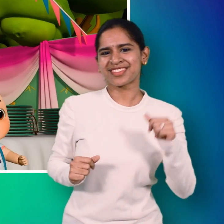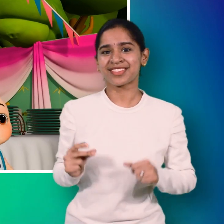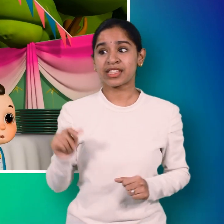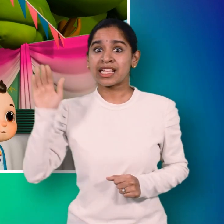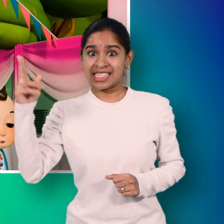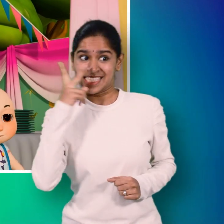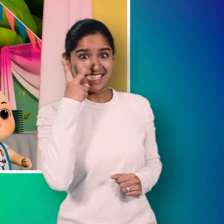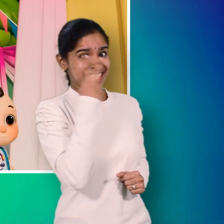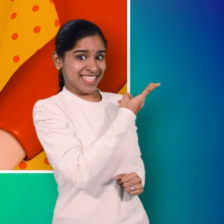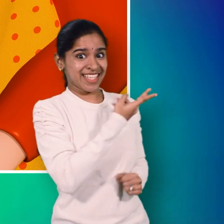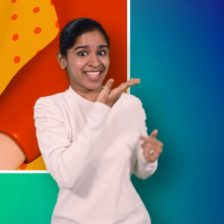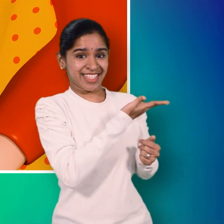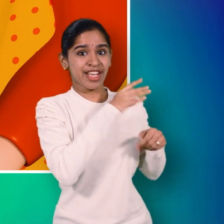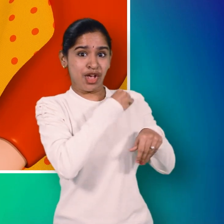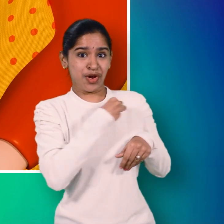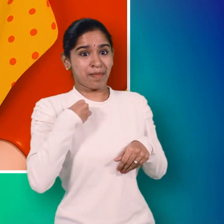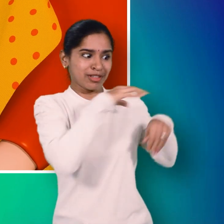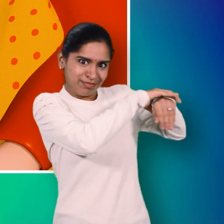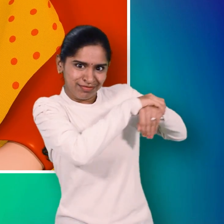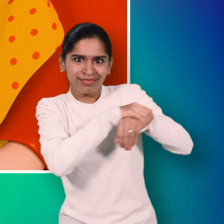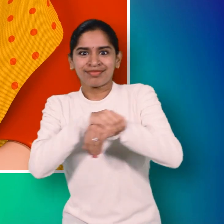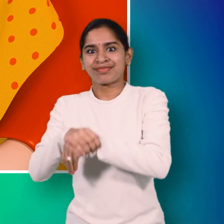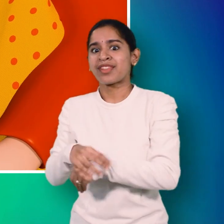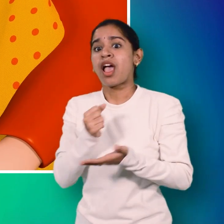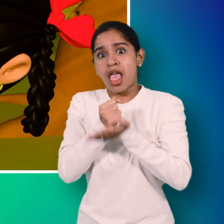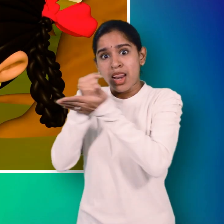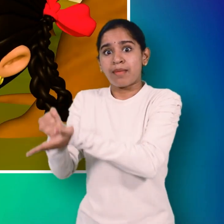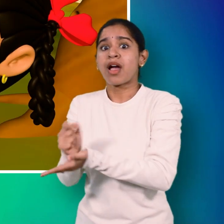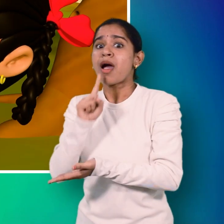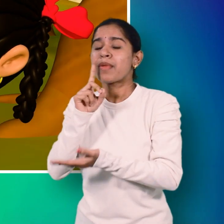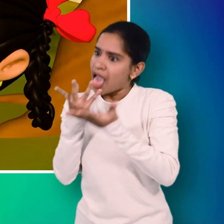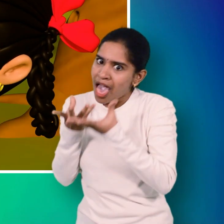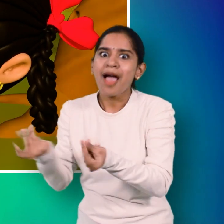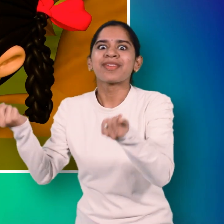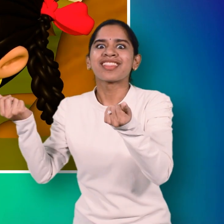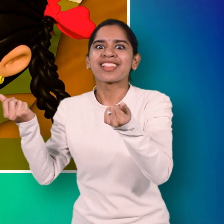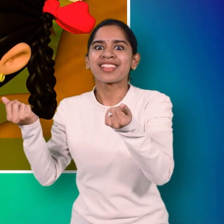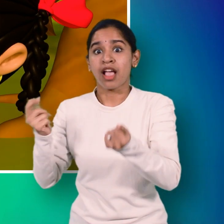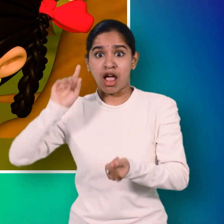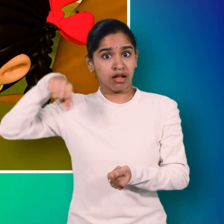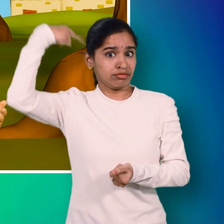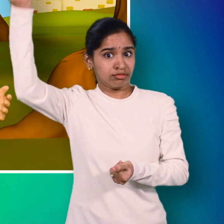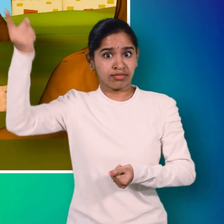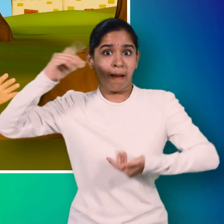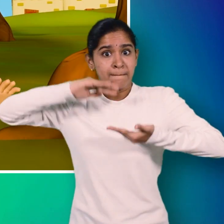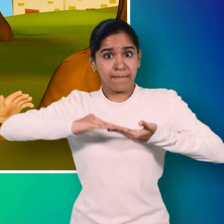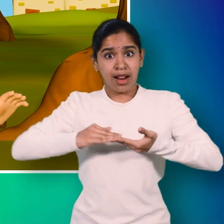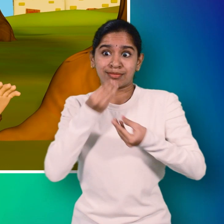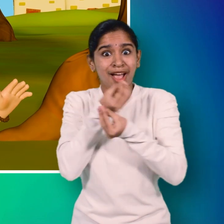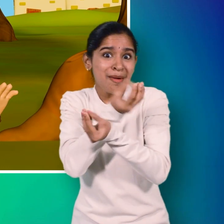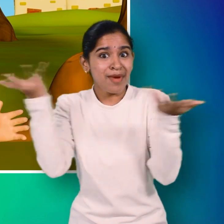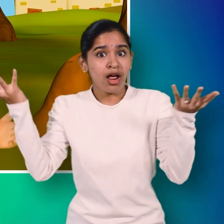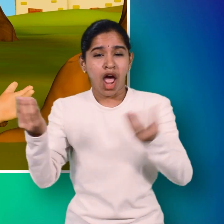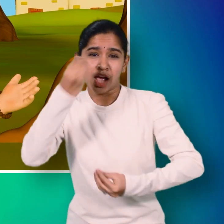देखो हम डॉक्टर को लाए, ये सारा दर्द भगाए। अगली बार शादी में